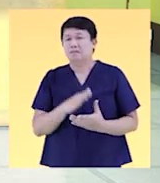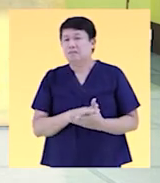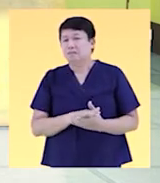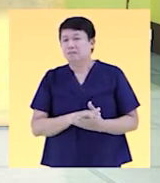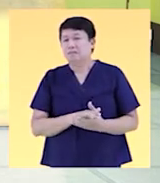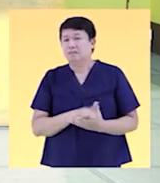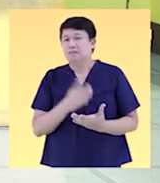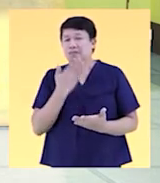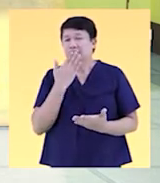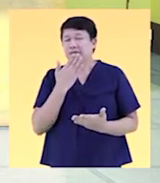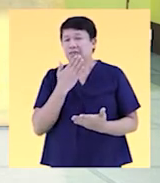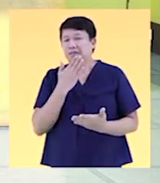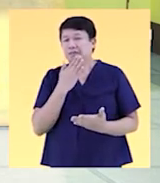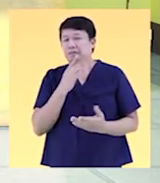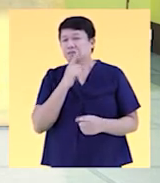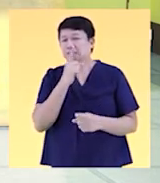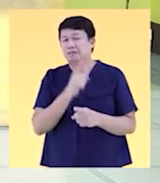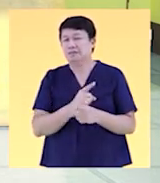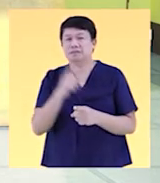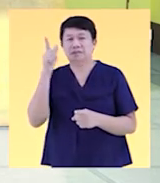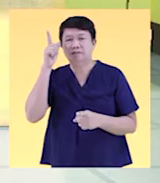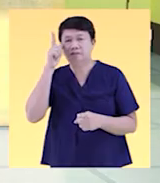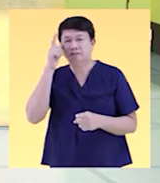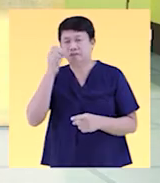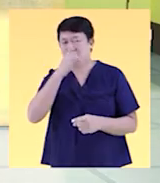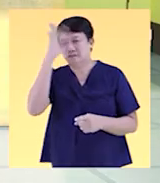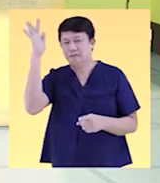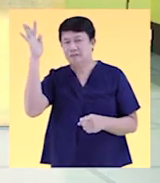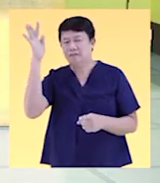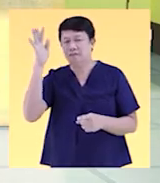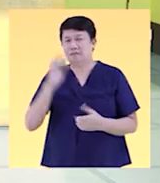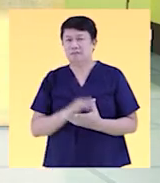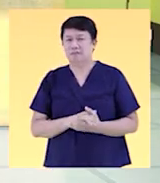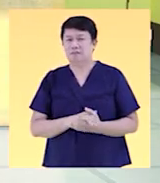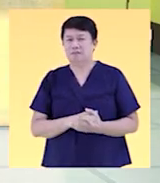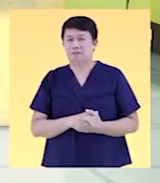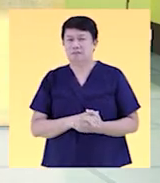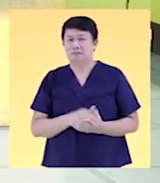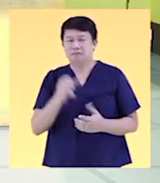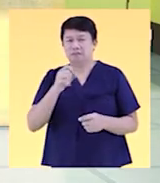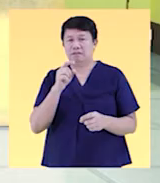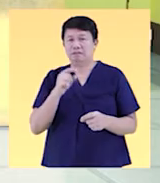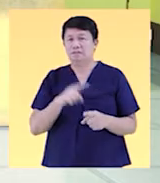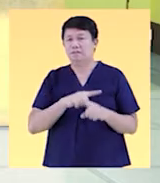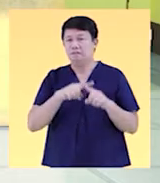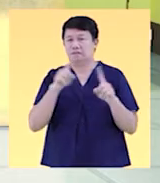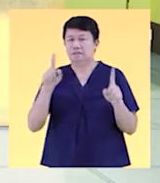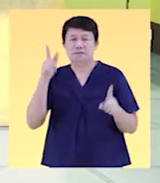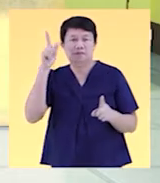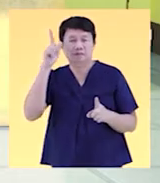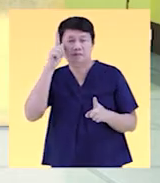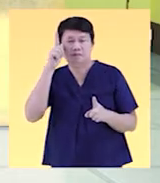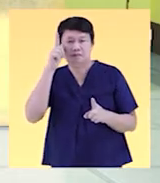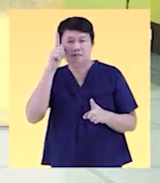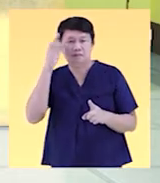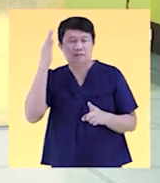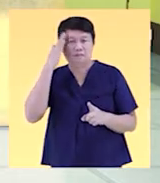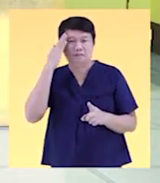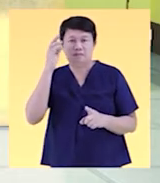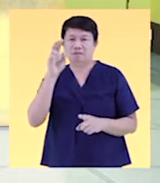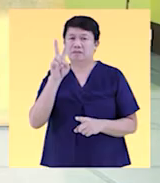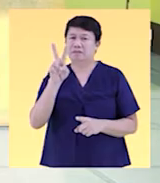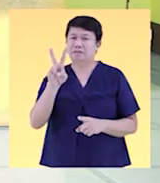Lino. Ang galing mo talaga, anak. Pero, Lino, tandaan mo na may 2 klase ng word